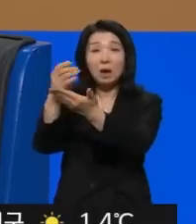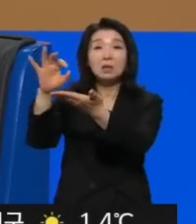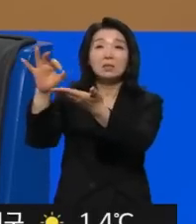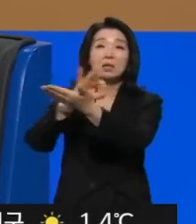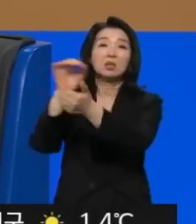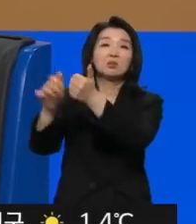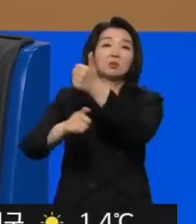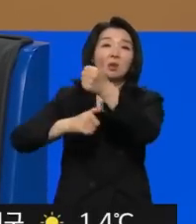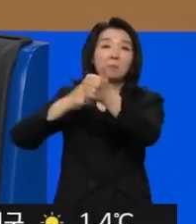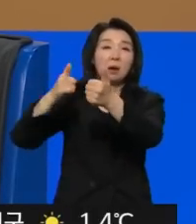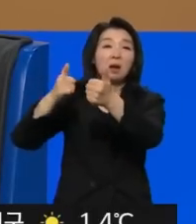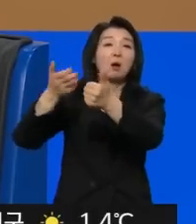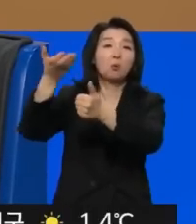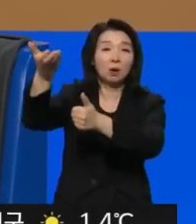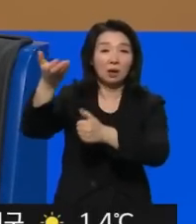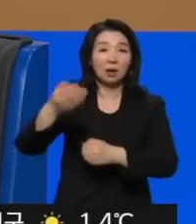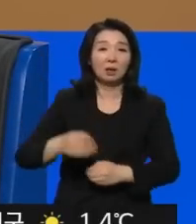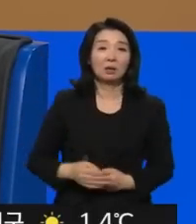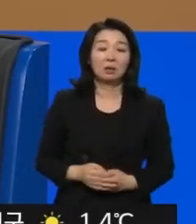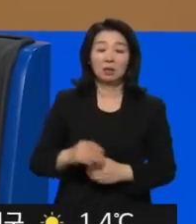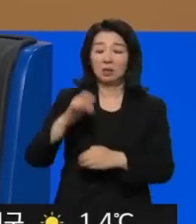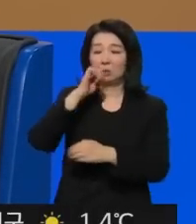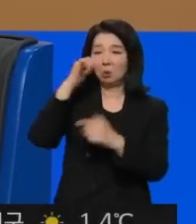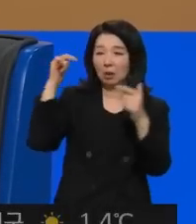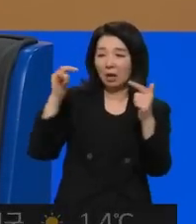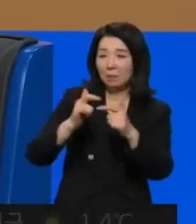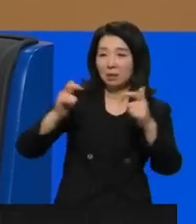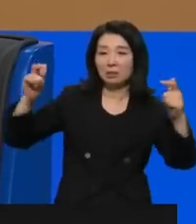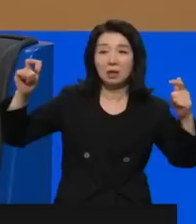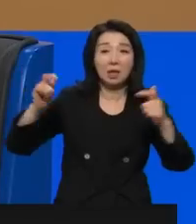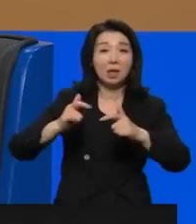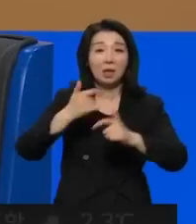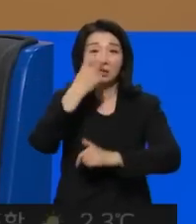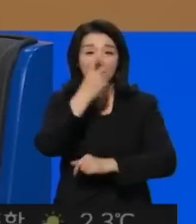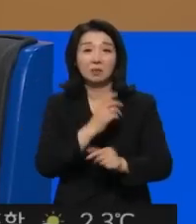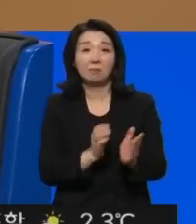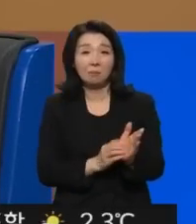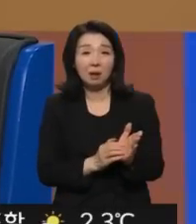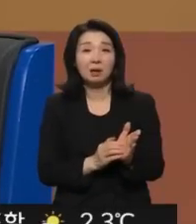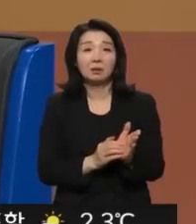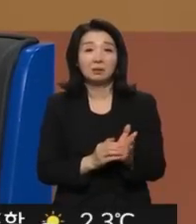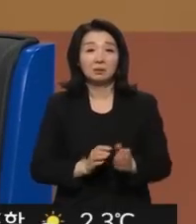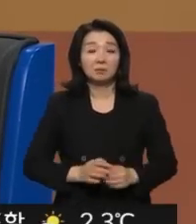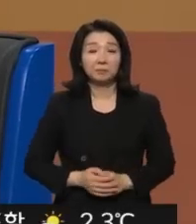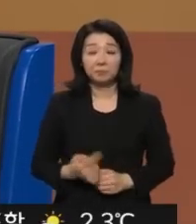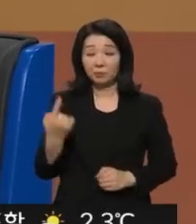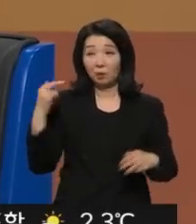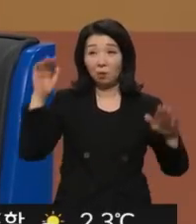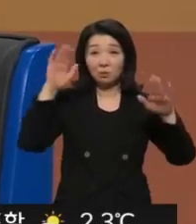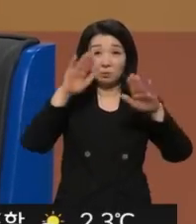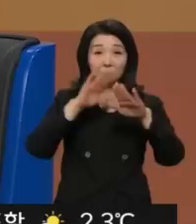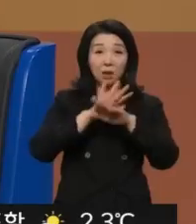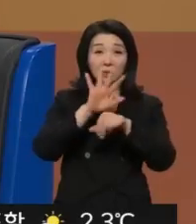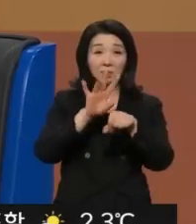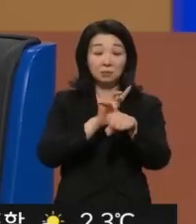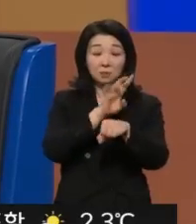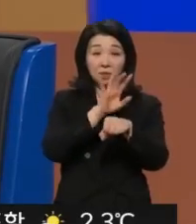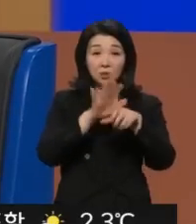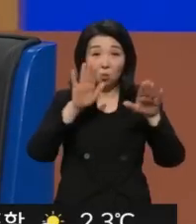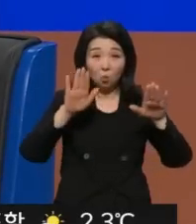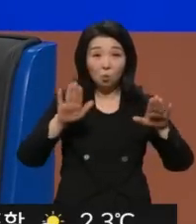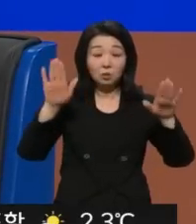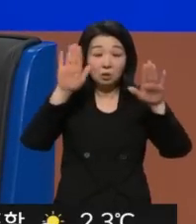소위로 이렇게 올라오게 되는데요. 감액 심사와 증액 심사를 하고 이제 그렇게 됩니다. 그런데 어젯밤 24시 그러니까